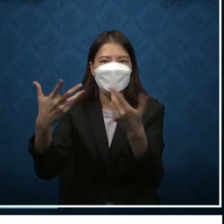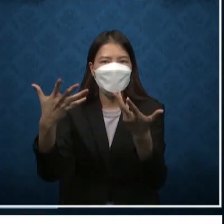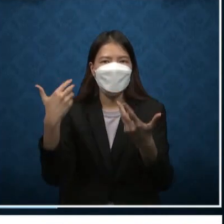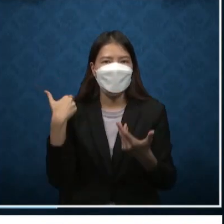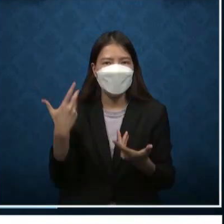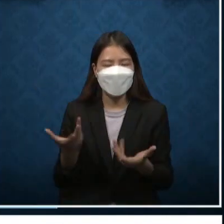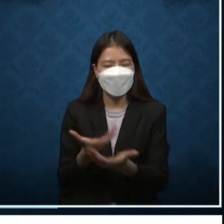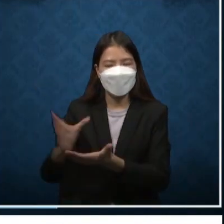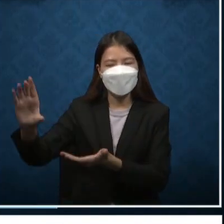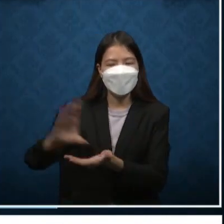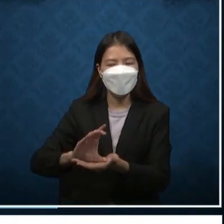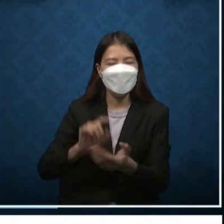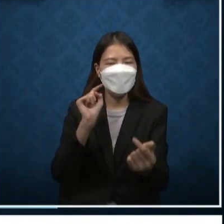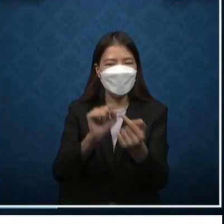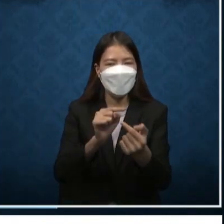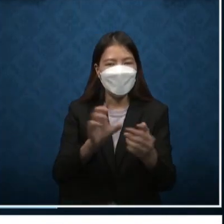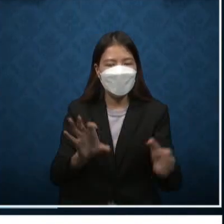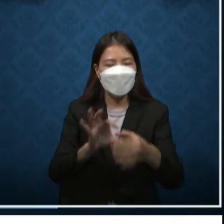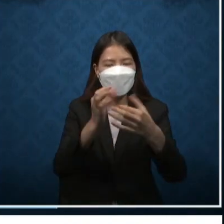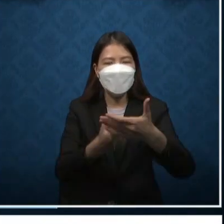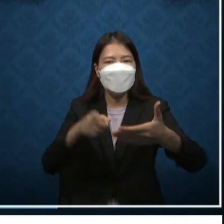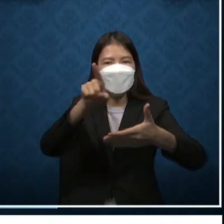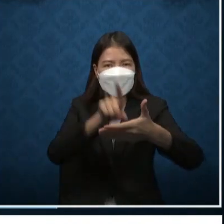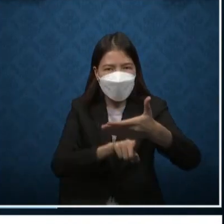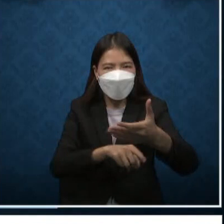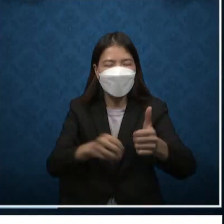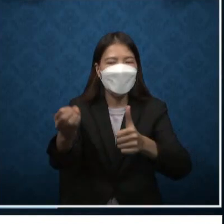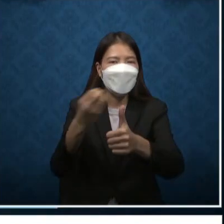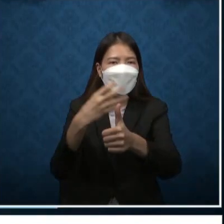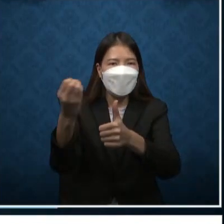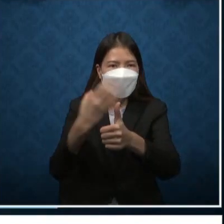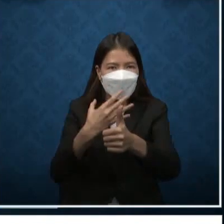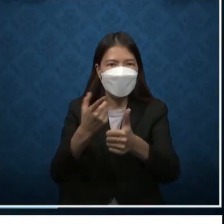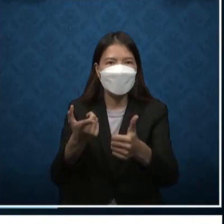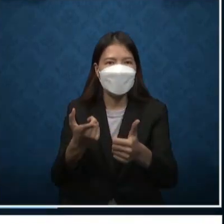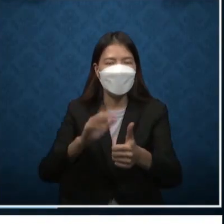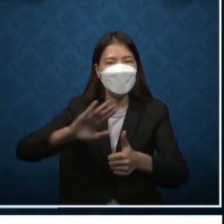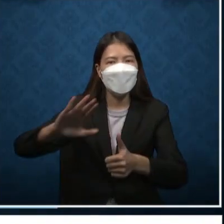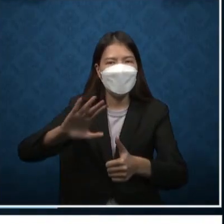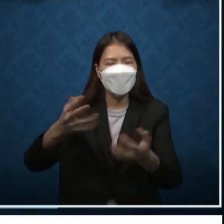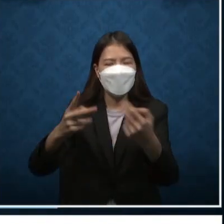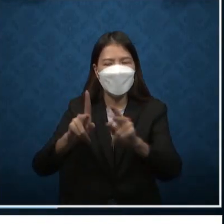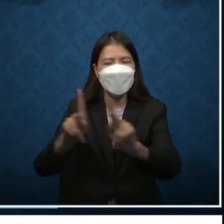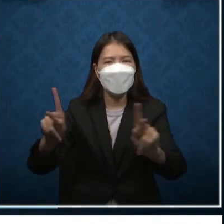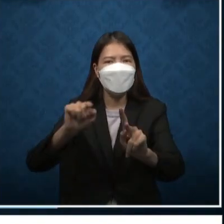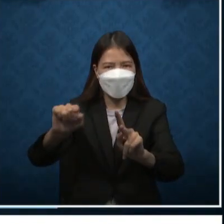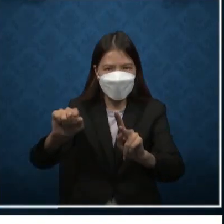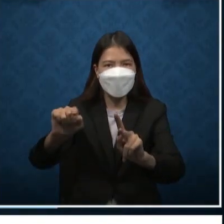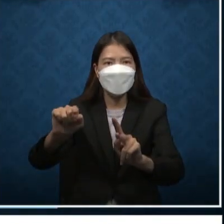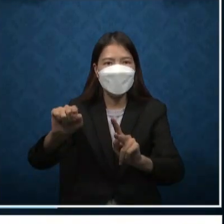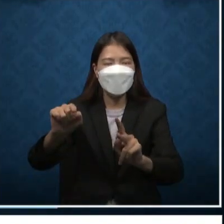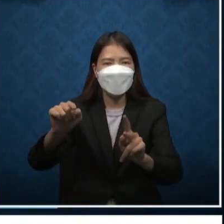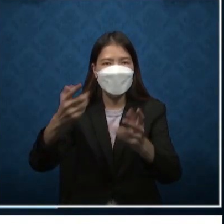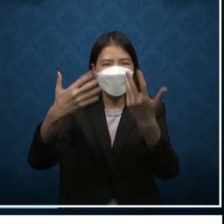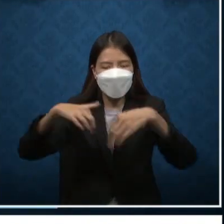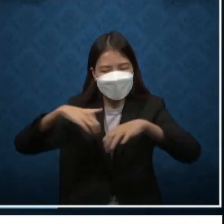เฉพาะ ช่วงเลือกต่างข้อเสนอของคณะประมาธิการกคือค